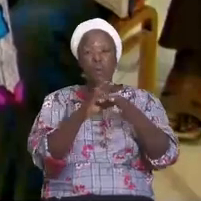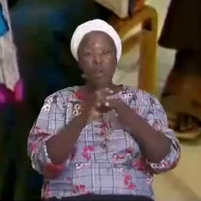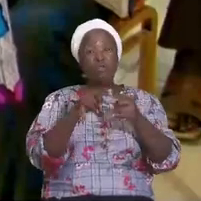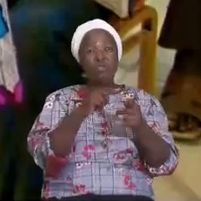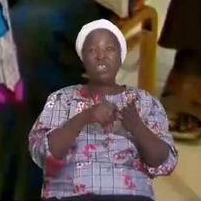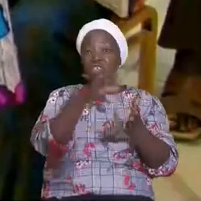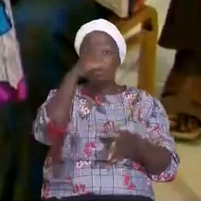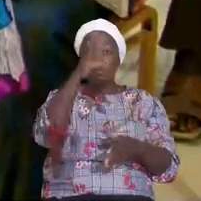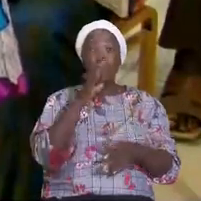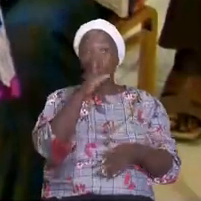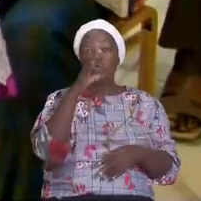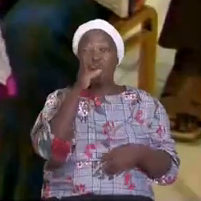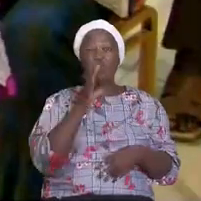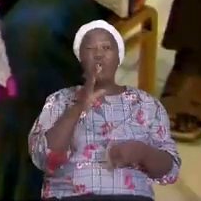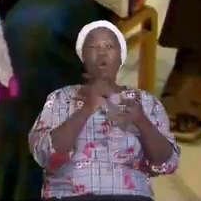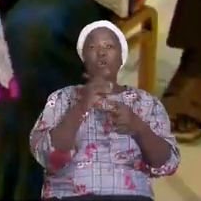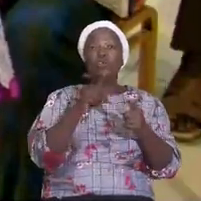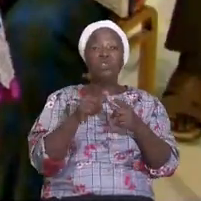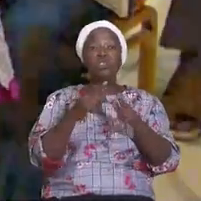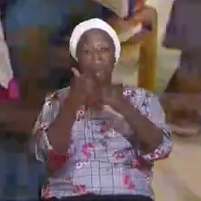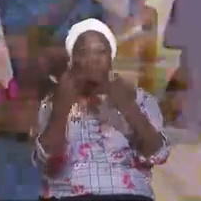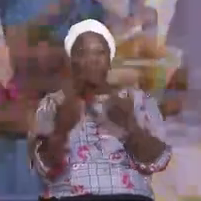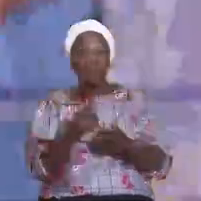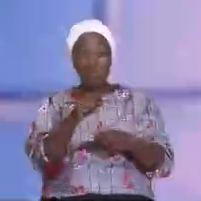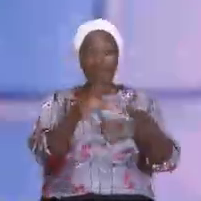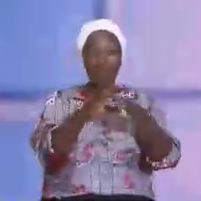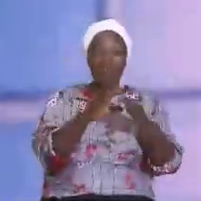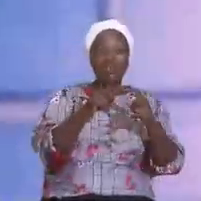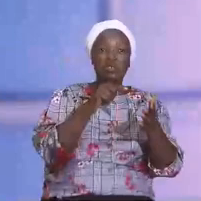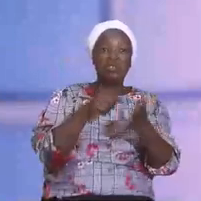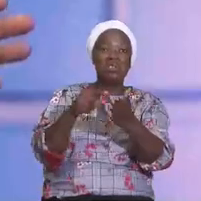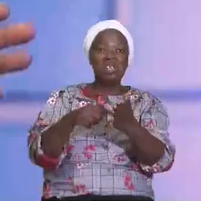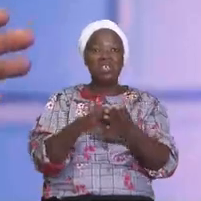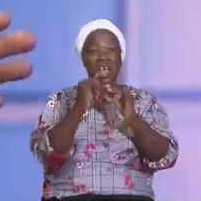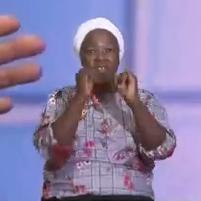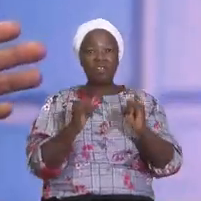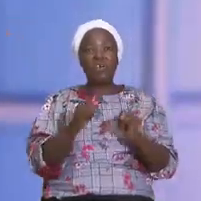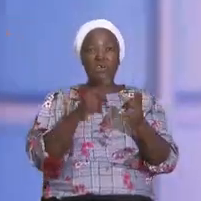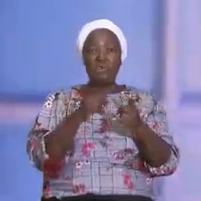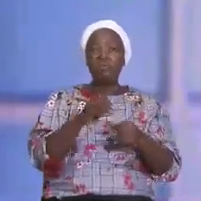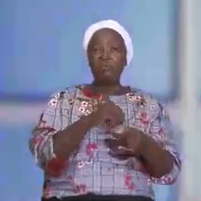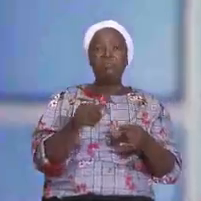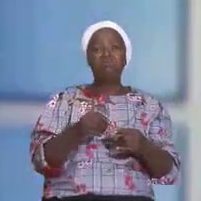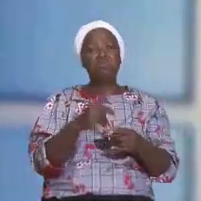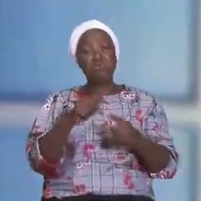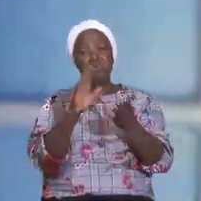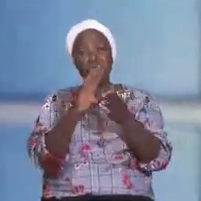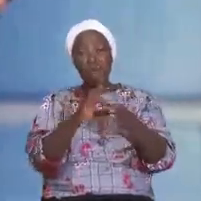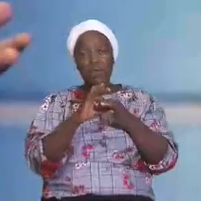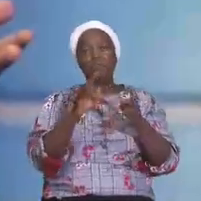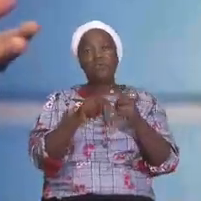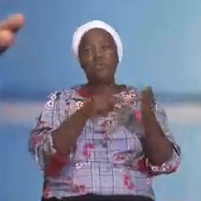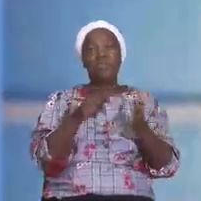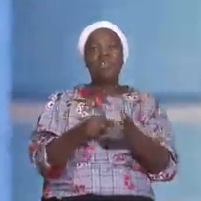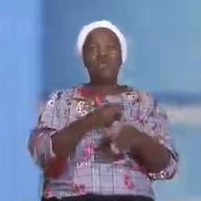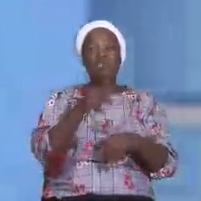renoncer à ce créateur et de dire tu appartiens à tel cours, à telle société occulte, tu appartiens à tel groupe,